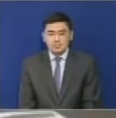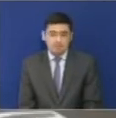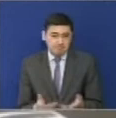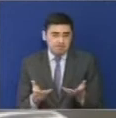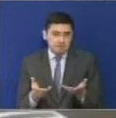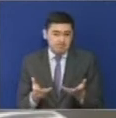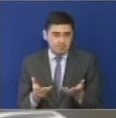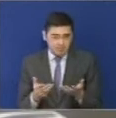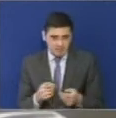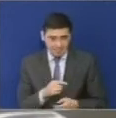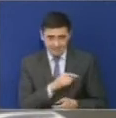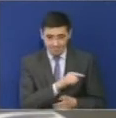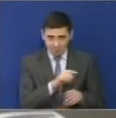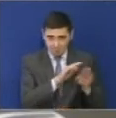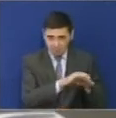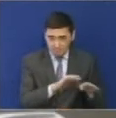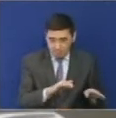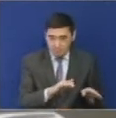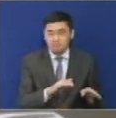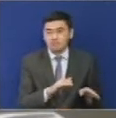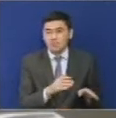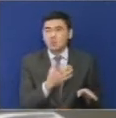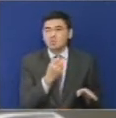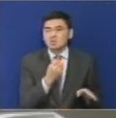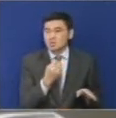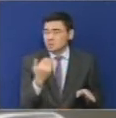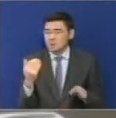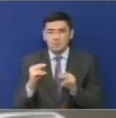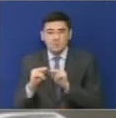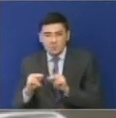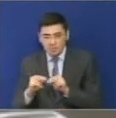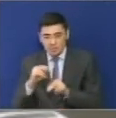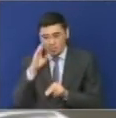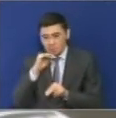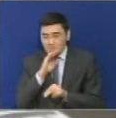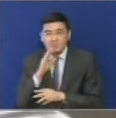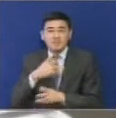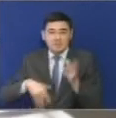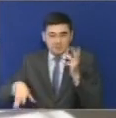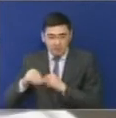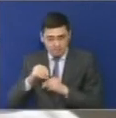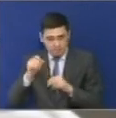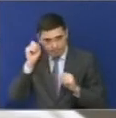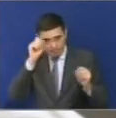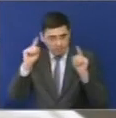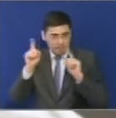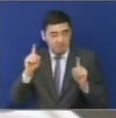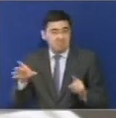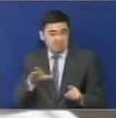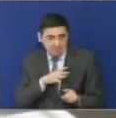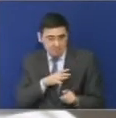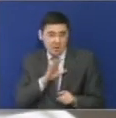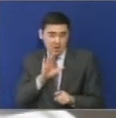Әрине, бұл оқушылар үшін ғана емес, мұғалімдер мен ата-аналар үшін де тосын жағдай еді. Біздер